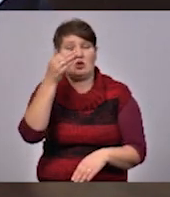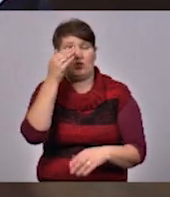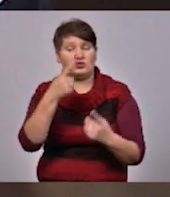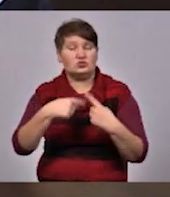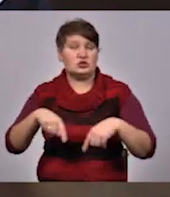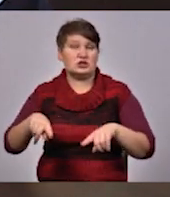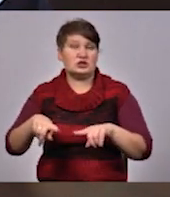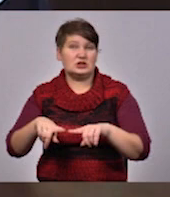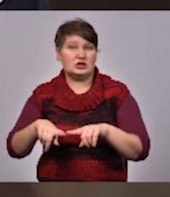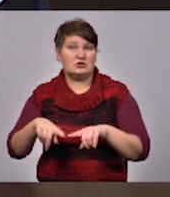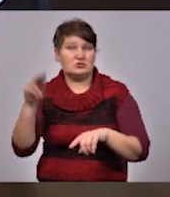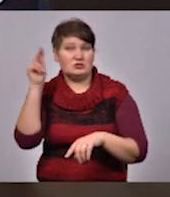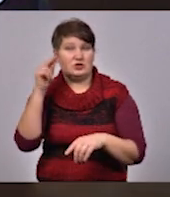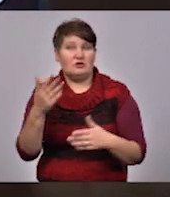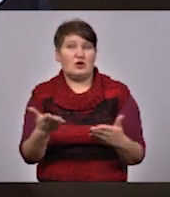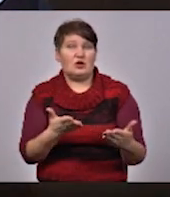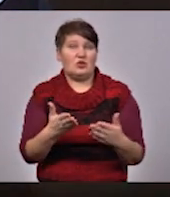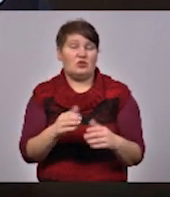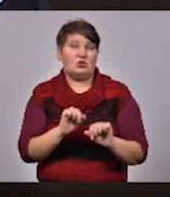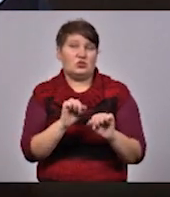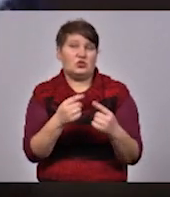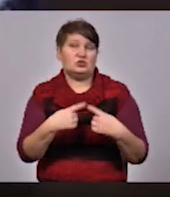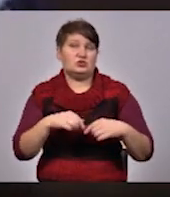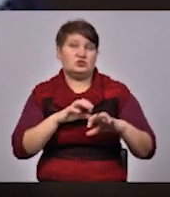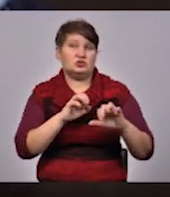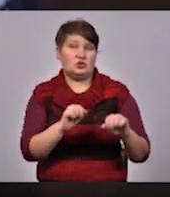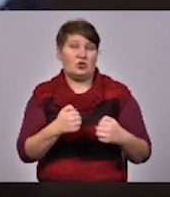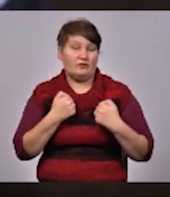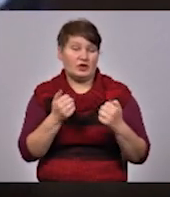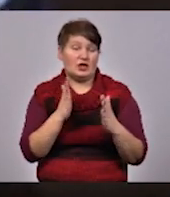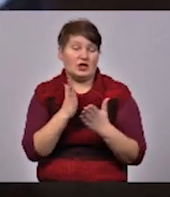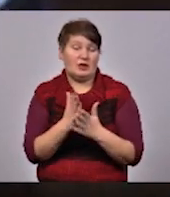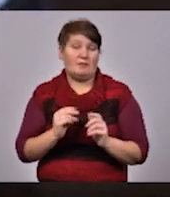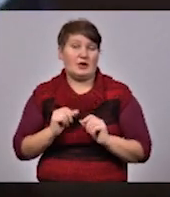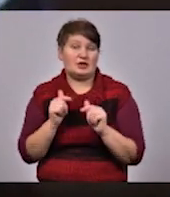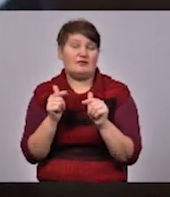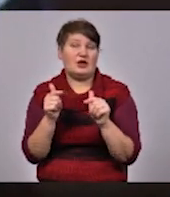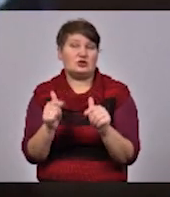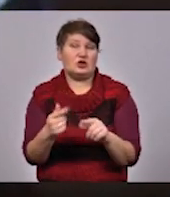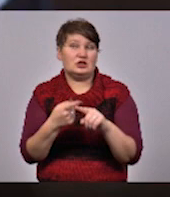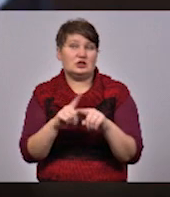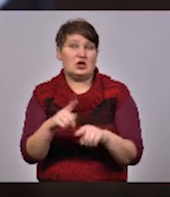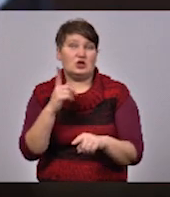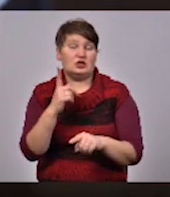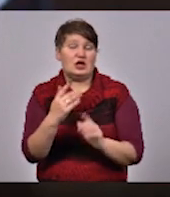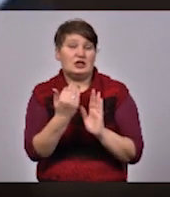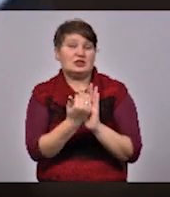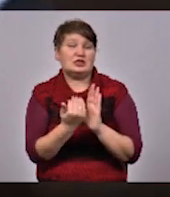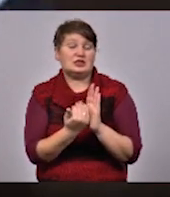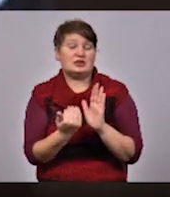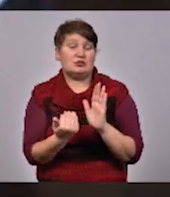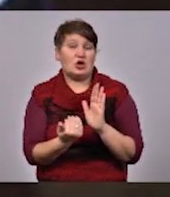і в якому закладі охорони здоров'я, відповідно, він є працевлаштований. Це є одна системна